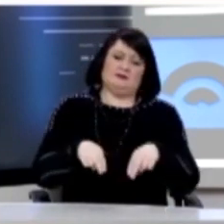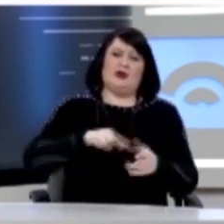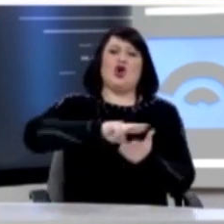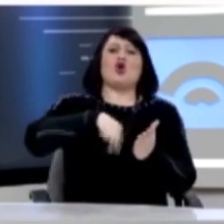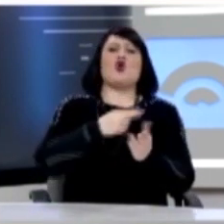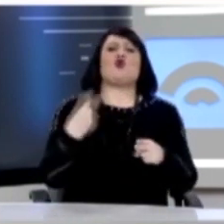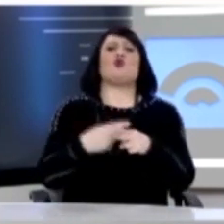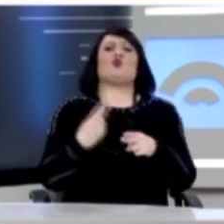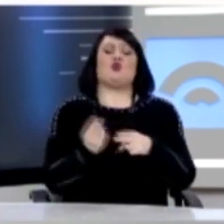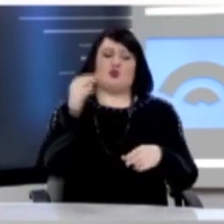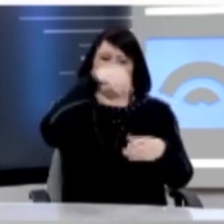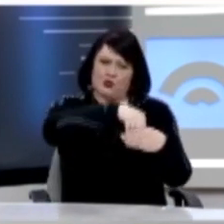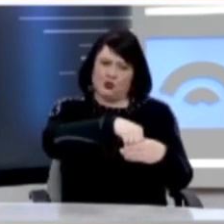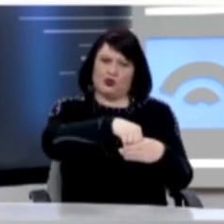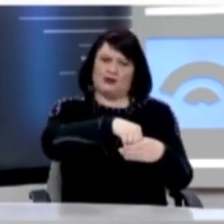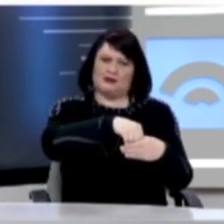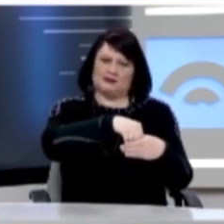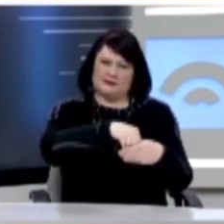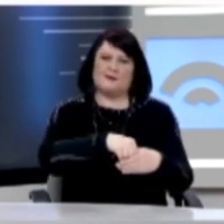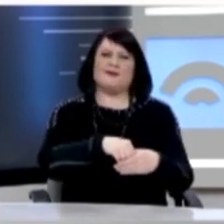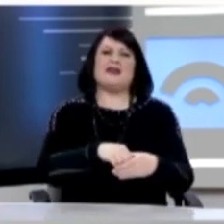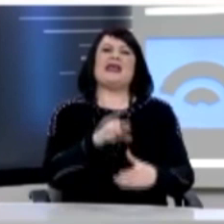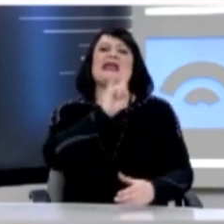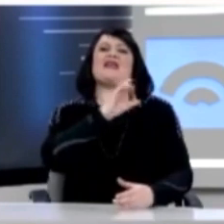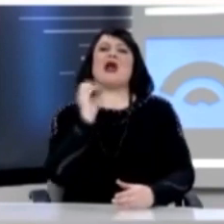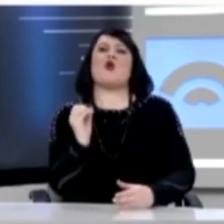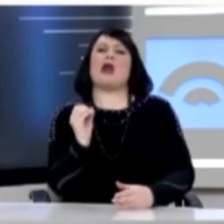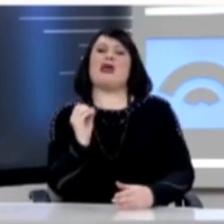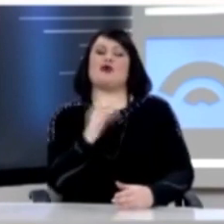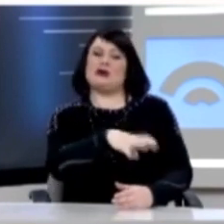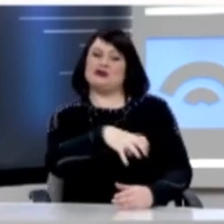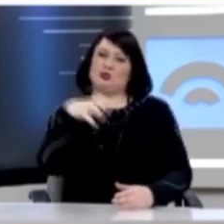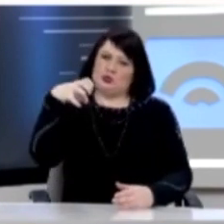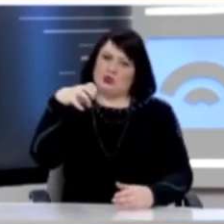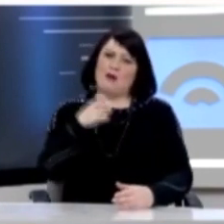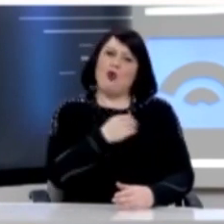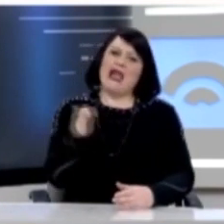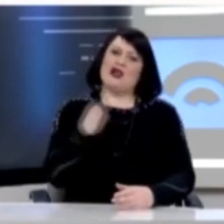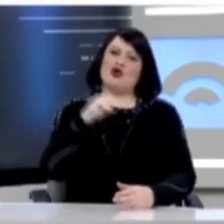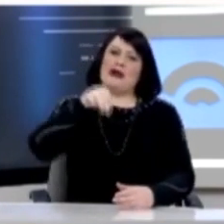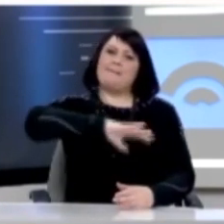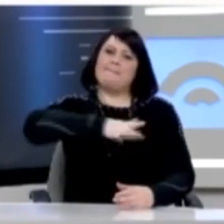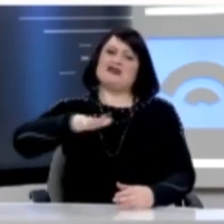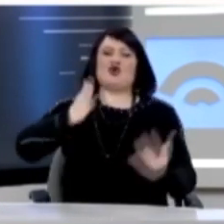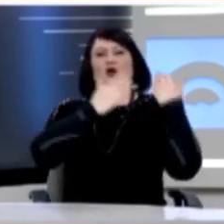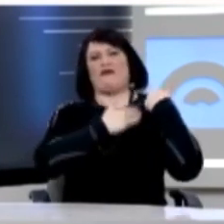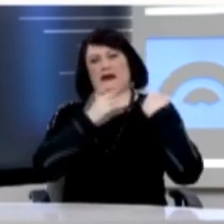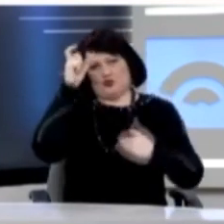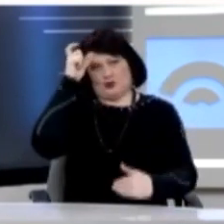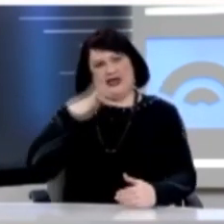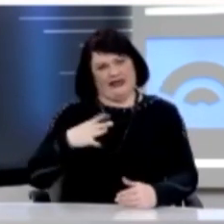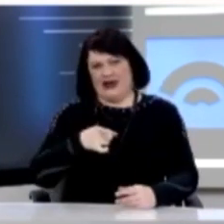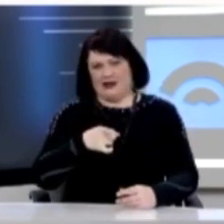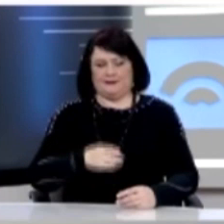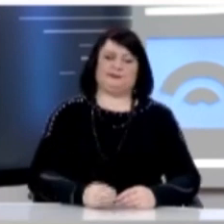στην εκμετάλλευση και μεταφορά υδρογονανθράκων της Ανατολικής Μεσογείου. Γι' αυτό άλλωστε προωθείται